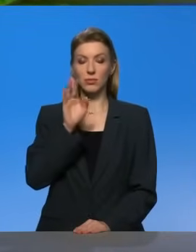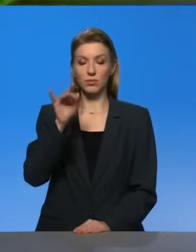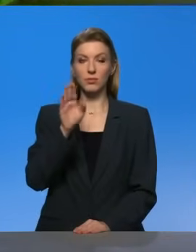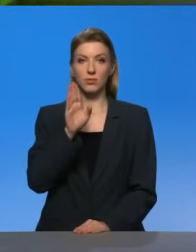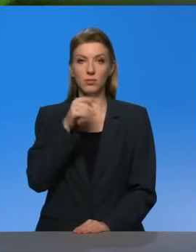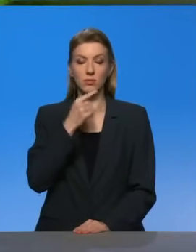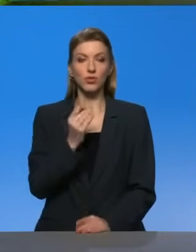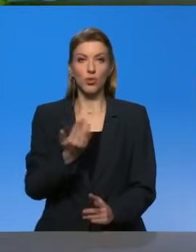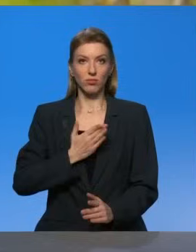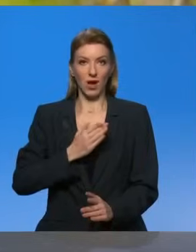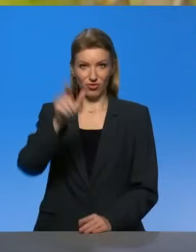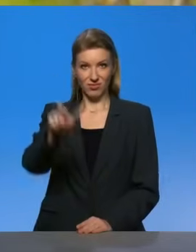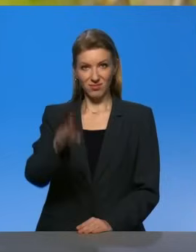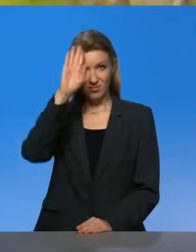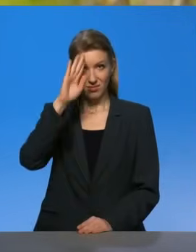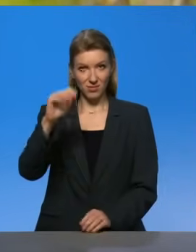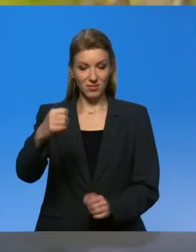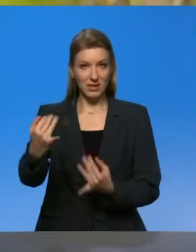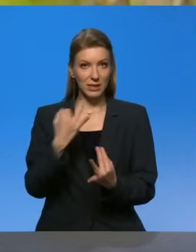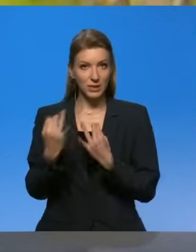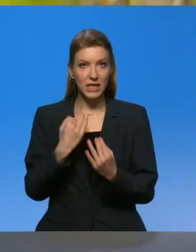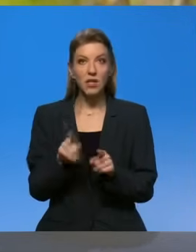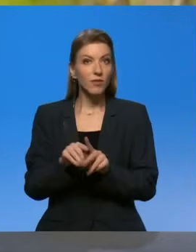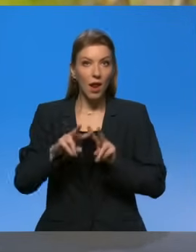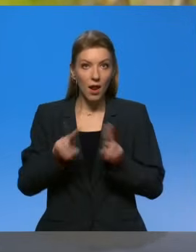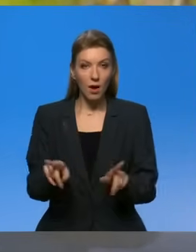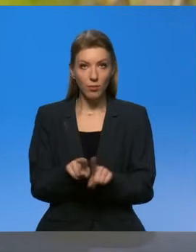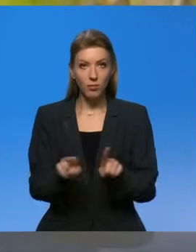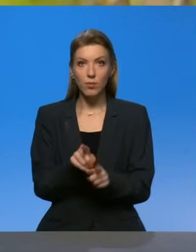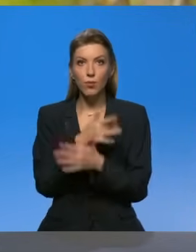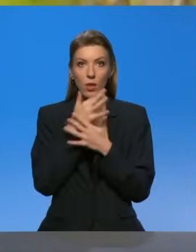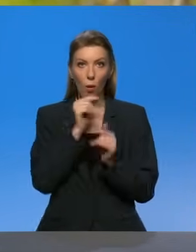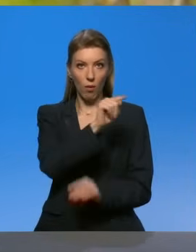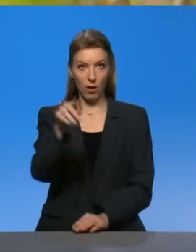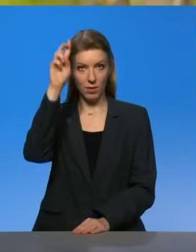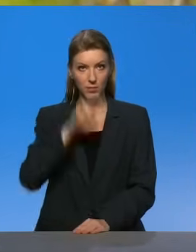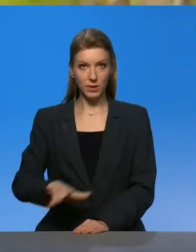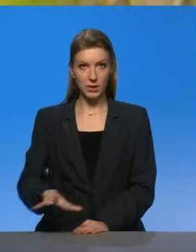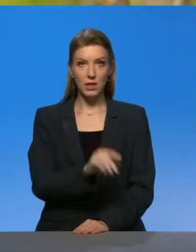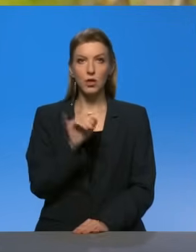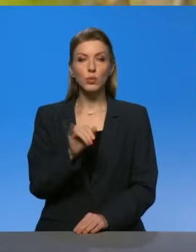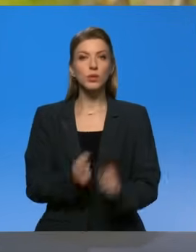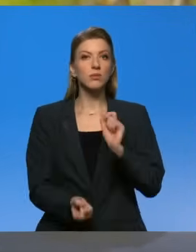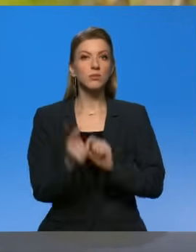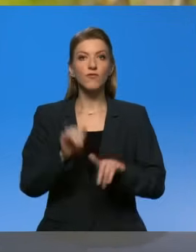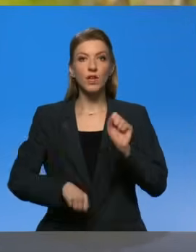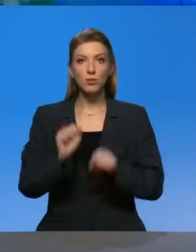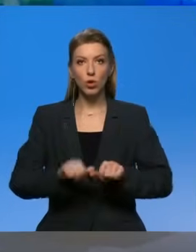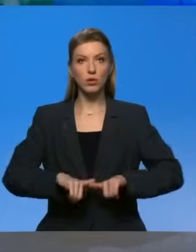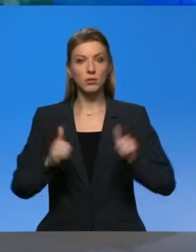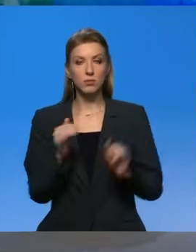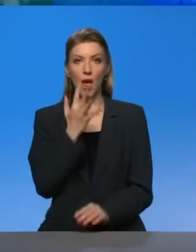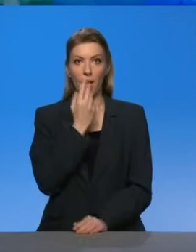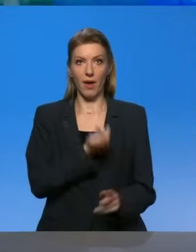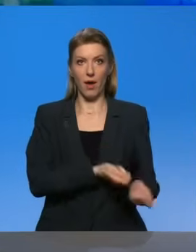стране. Это сельхозпредприятия, которые получили возможность развиваться, когда был снижен импорт на